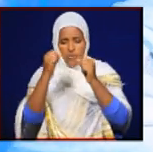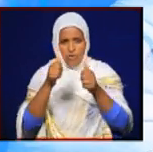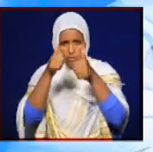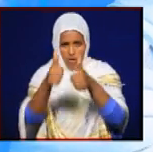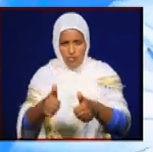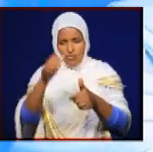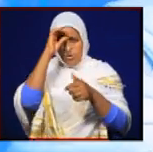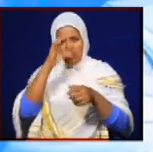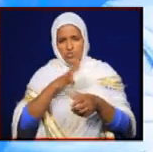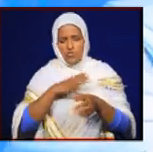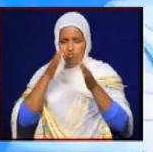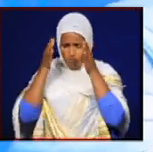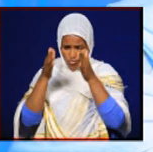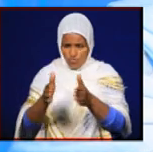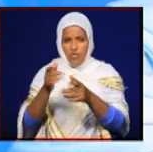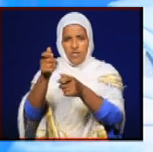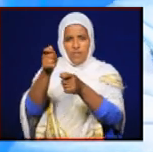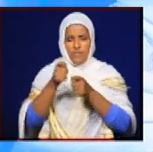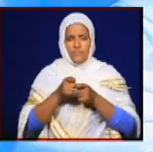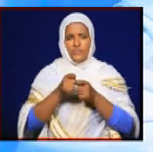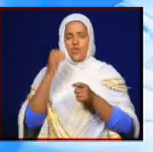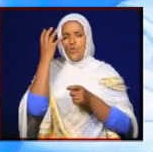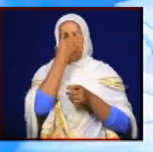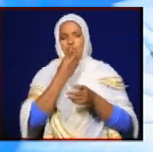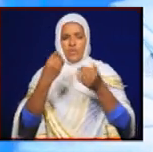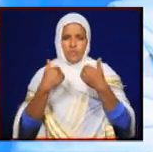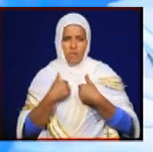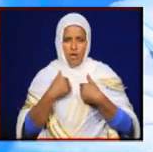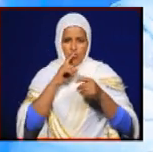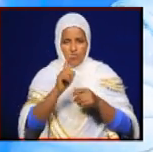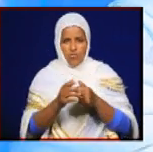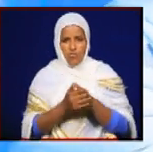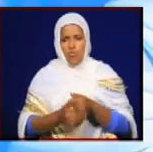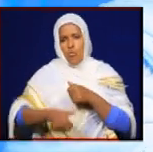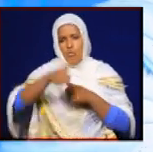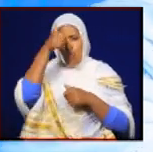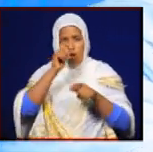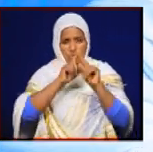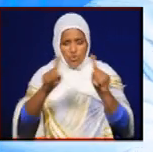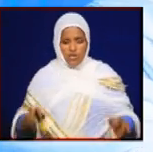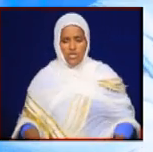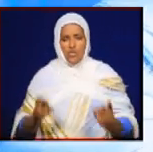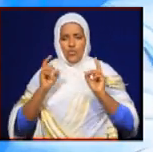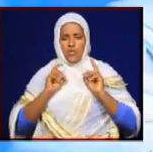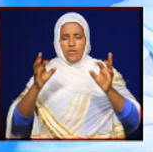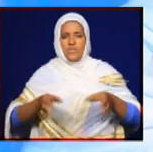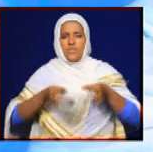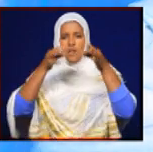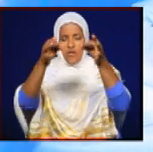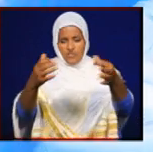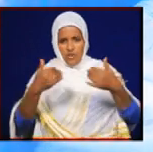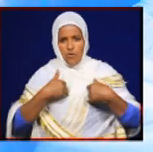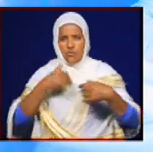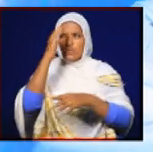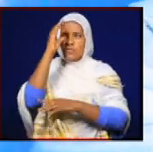በራሱ የሰውን ትኩረት የሚስብ ውበትም ያለው ነው። ዋናው ግን ህይወት